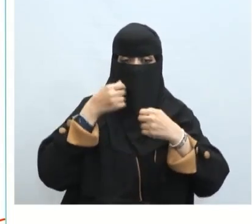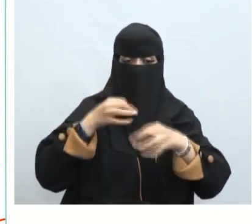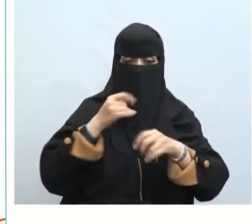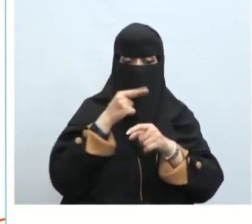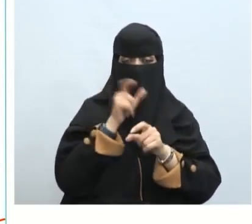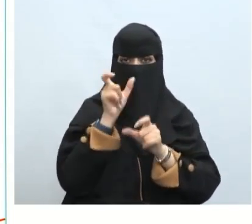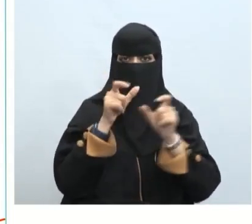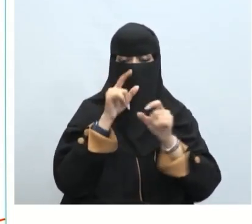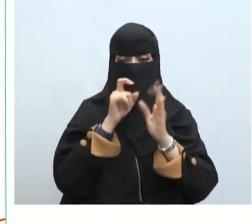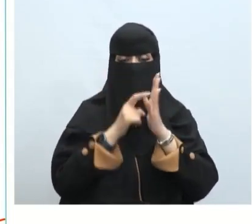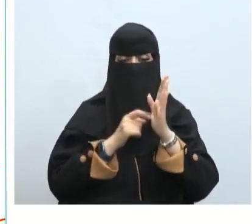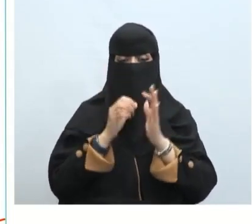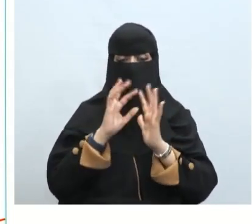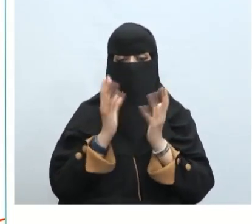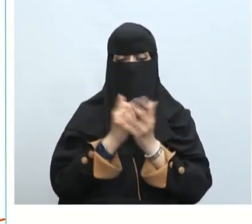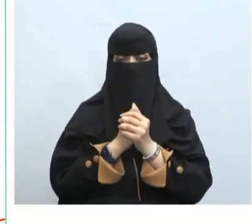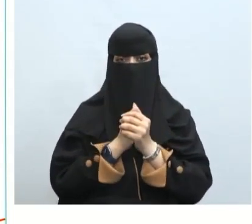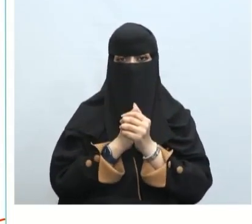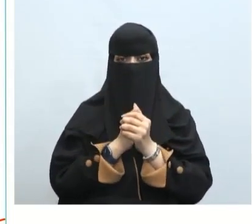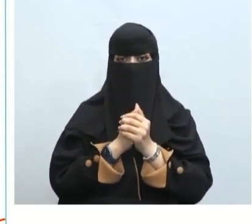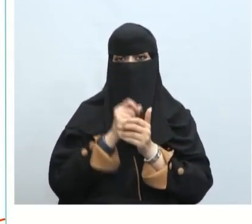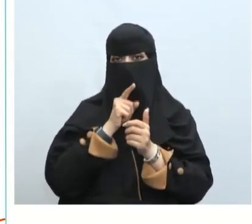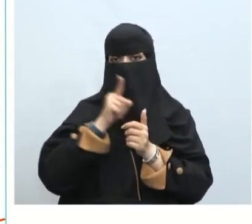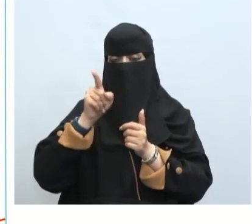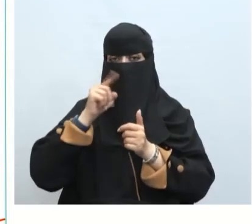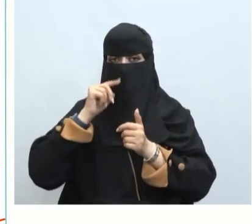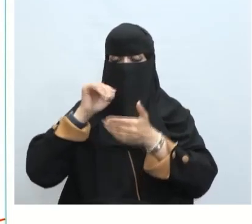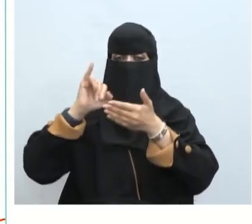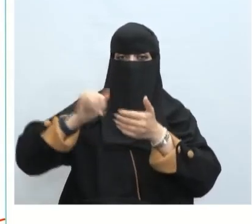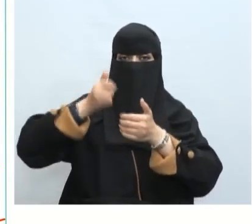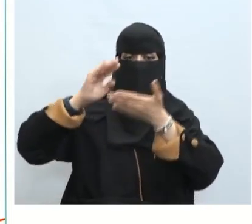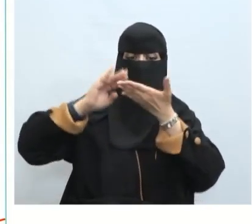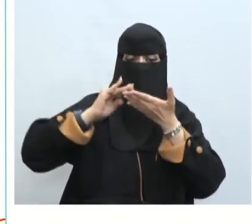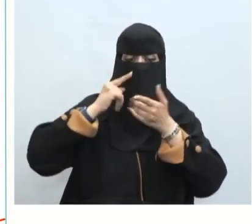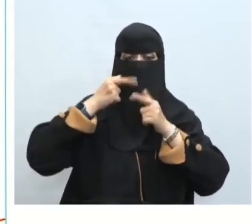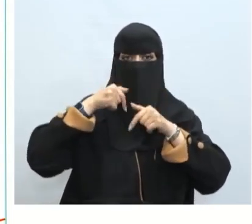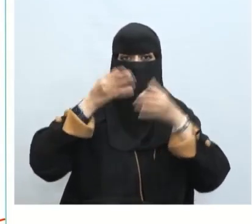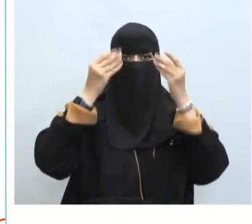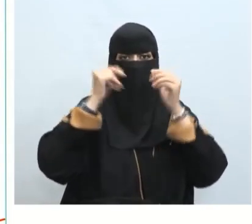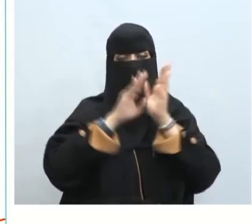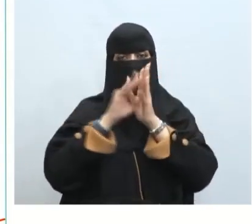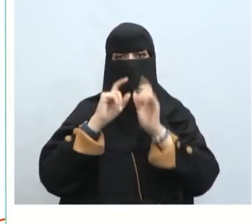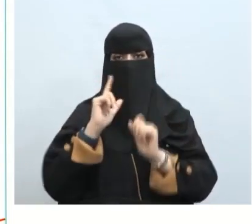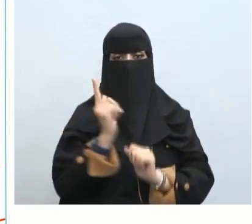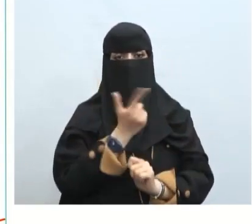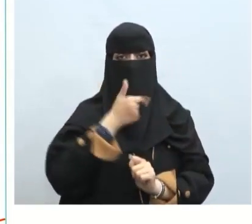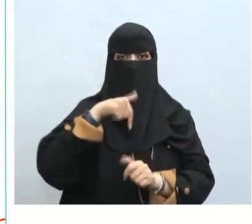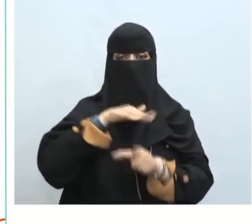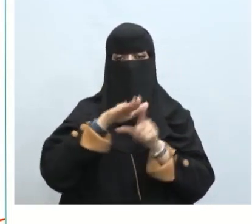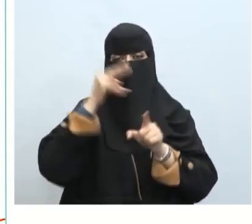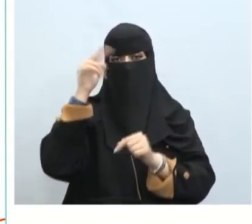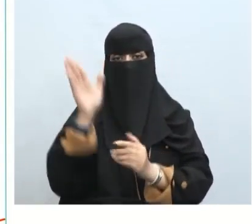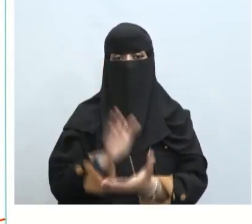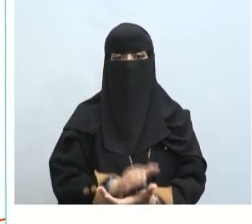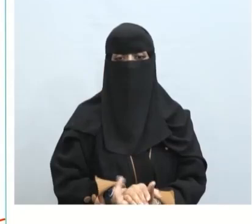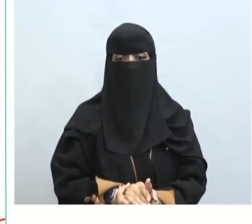بالكلمه الطيبه وفق انظمه الدوله وهو ما يسهم في التثقيف ودعم الوحده الوطنيه